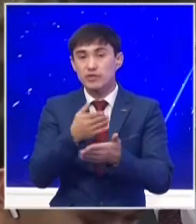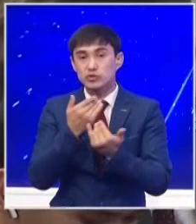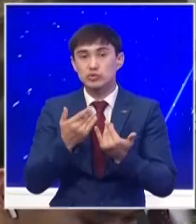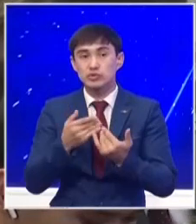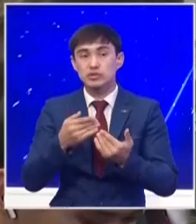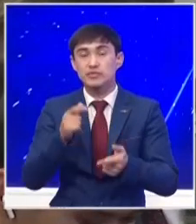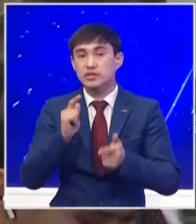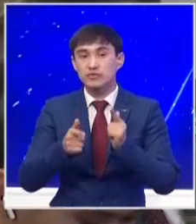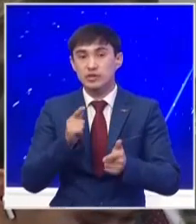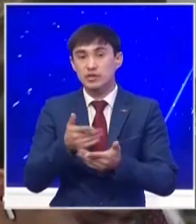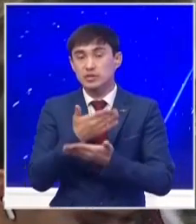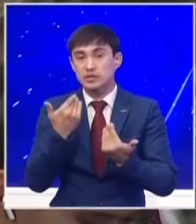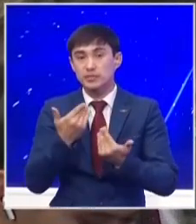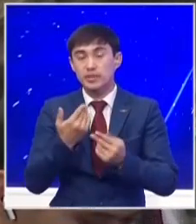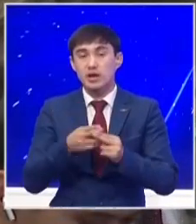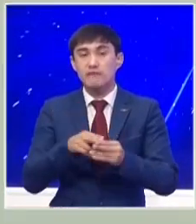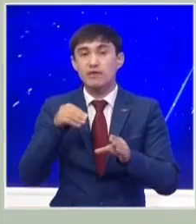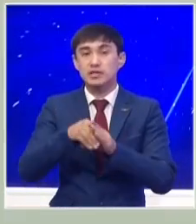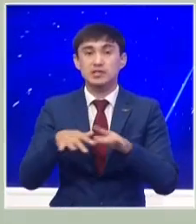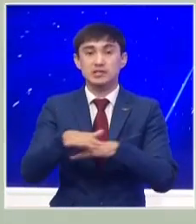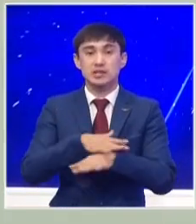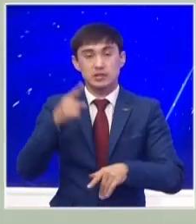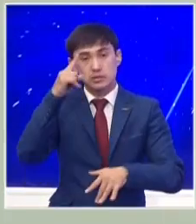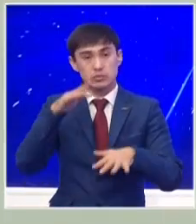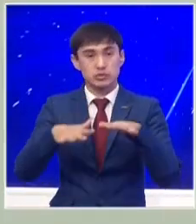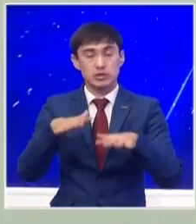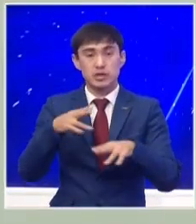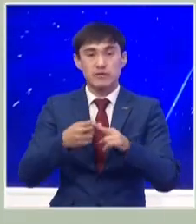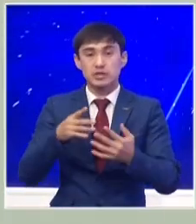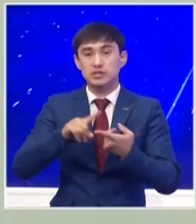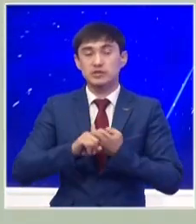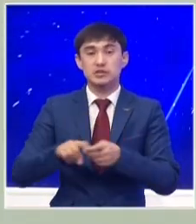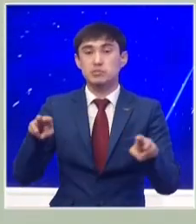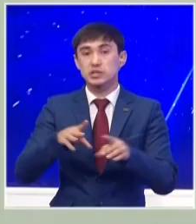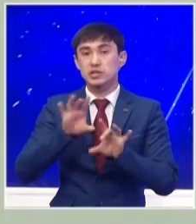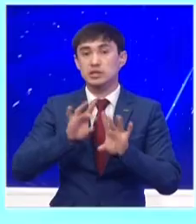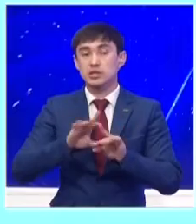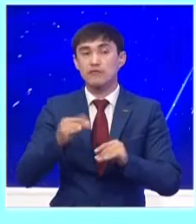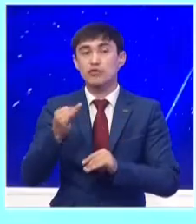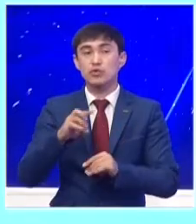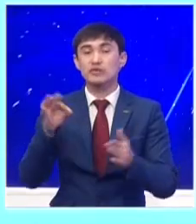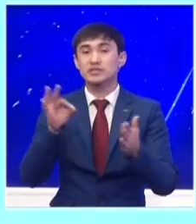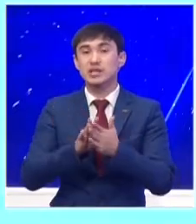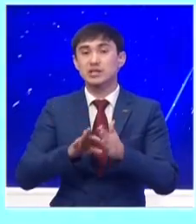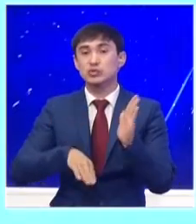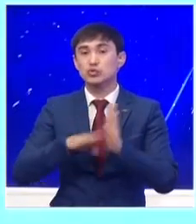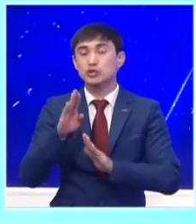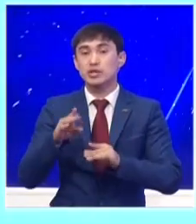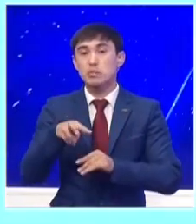соответствующую действительности, и вводящих население в заблуждение. В этой связи министр напомнила, что в июле в целях